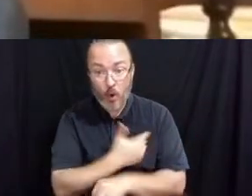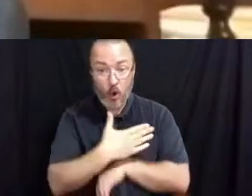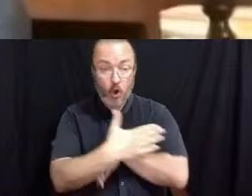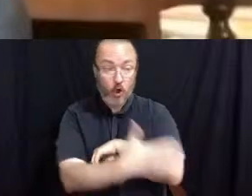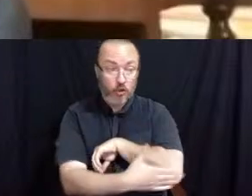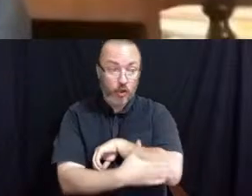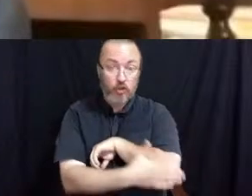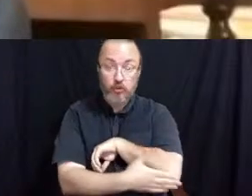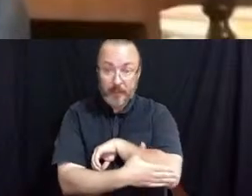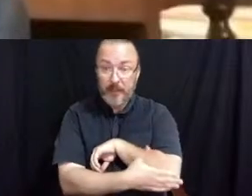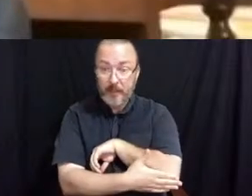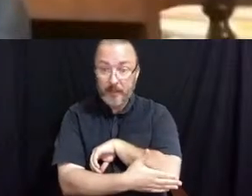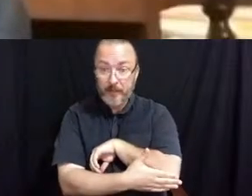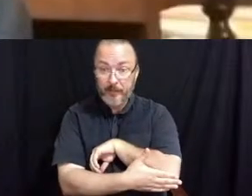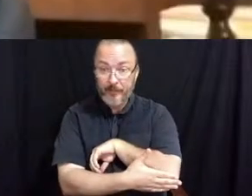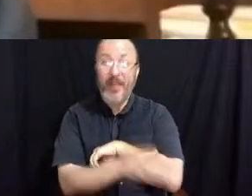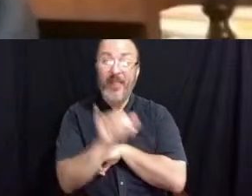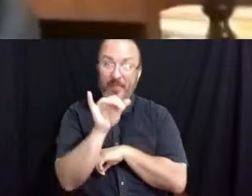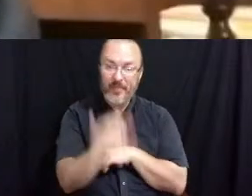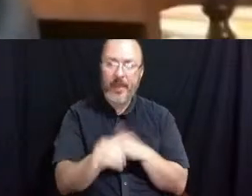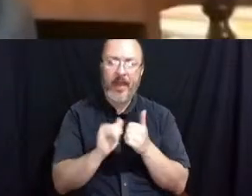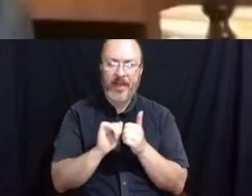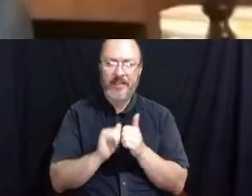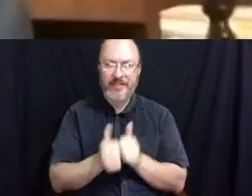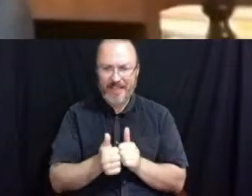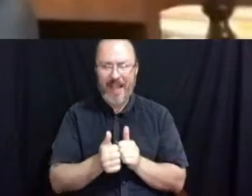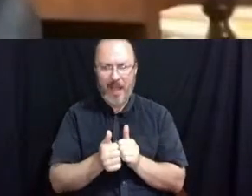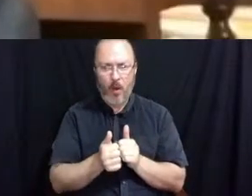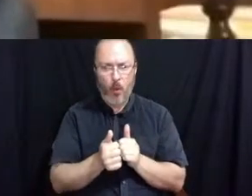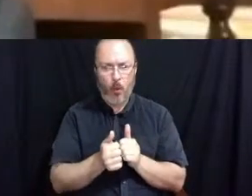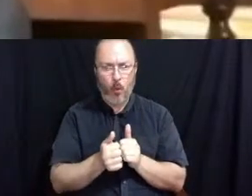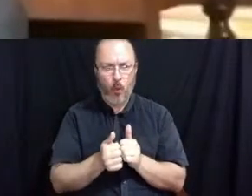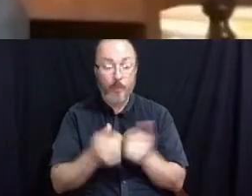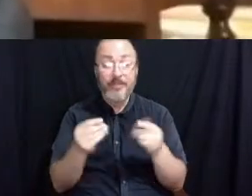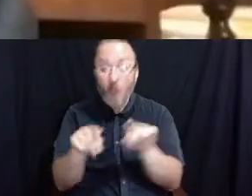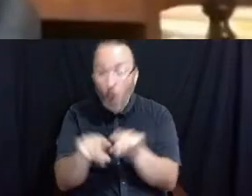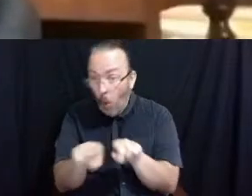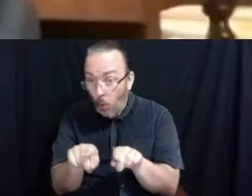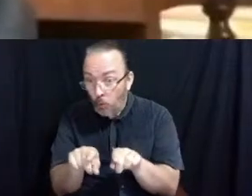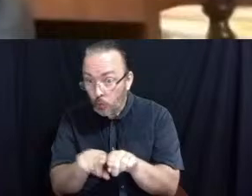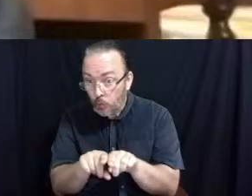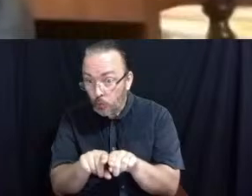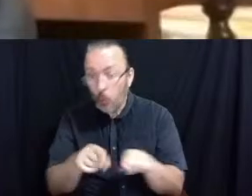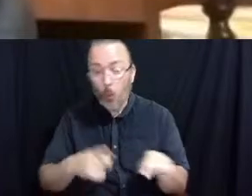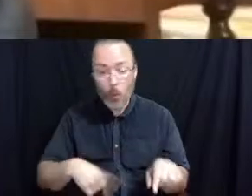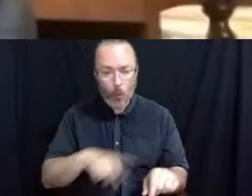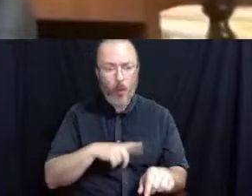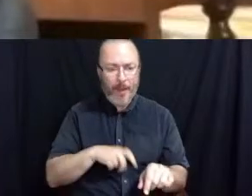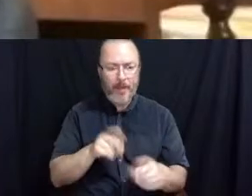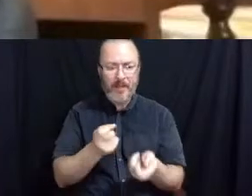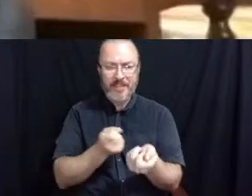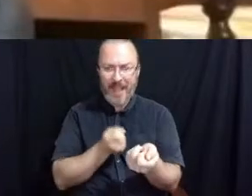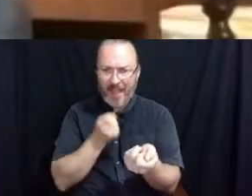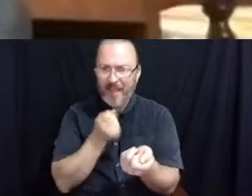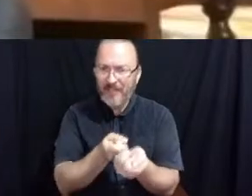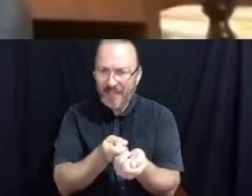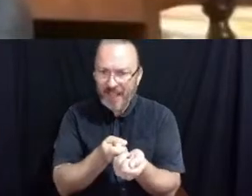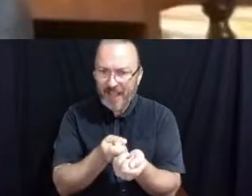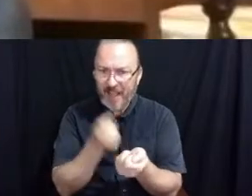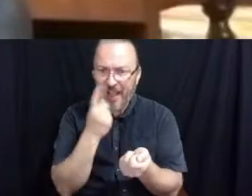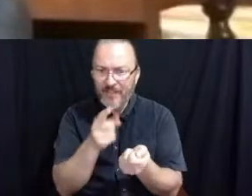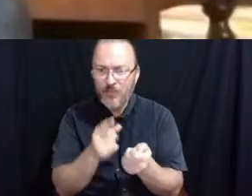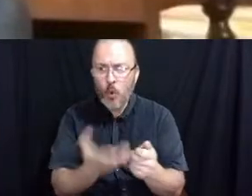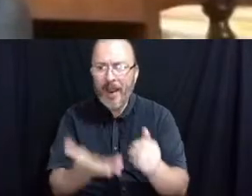pays. Et c'est ainsi qu'on peut atteindre les objectifs. Nous devons prôner